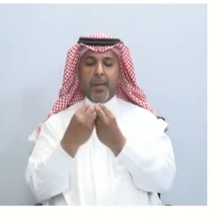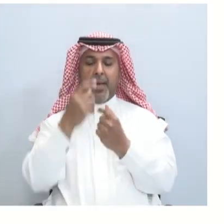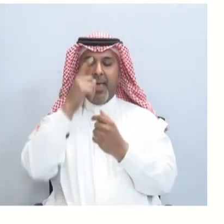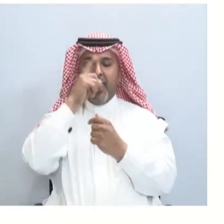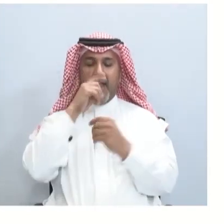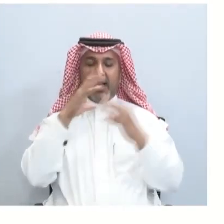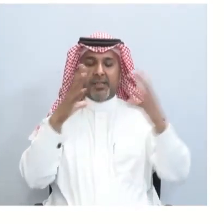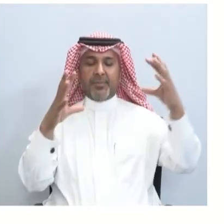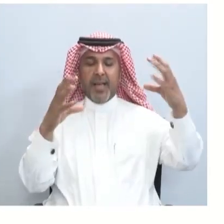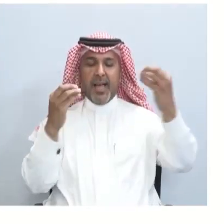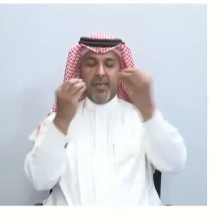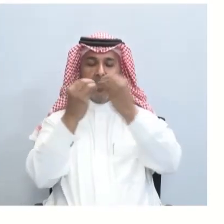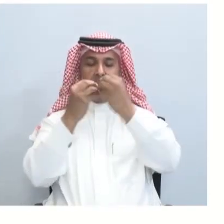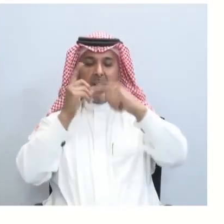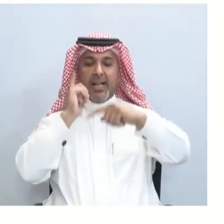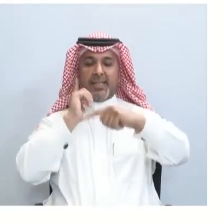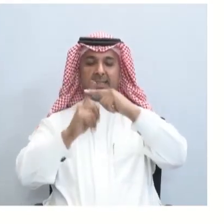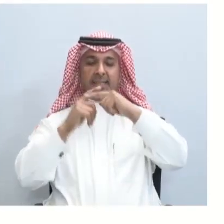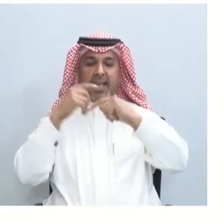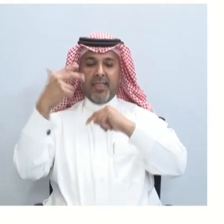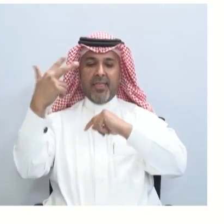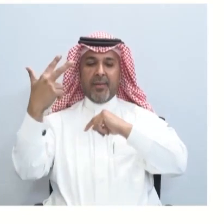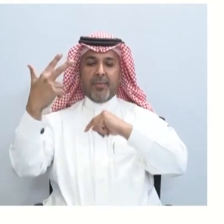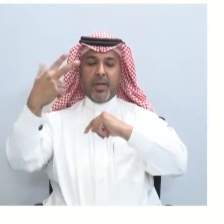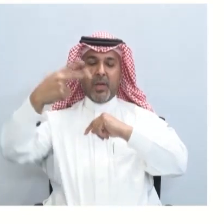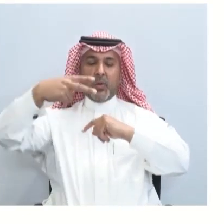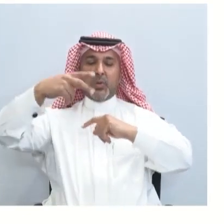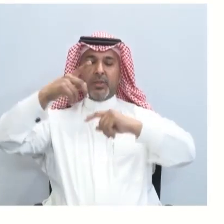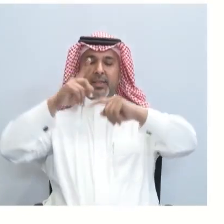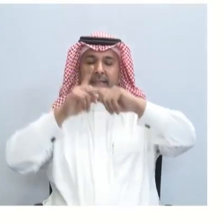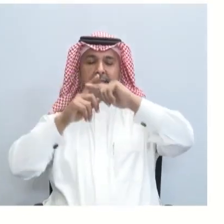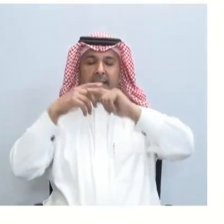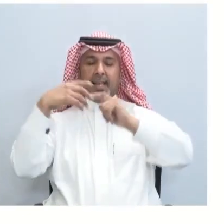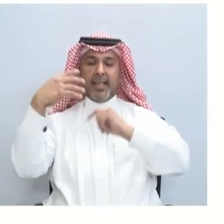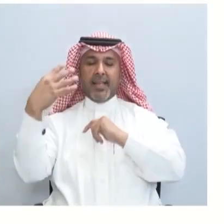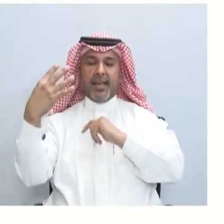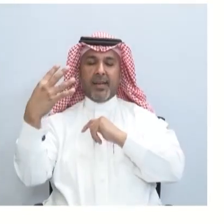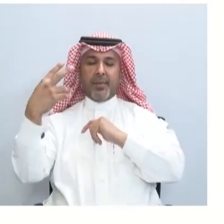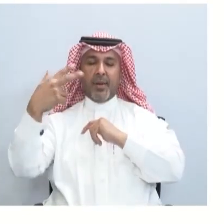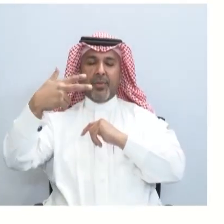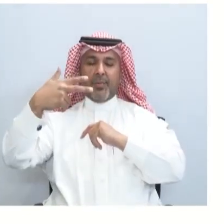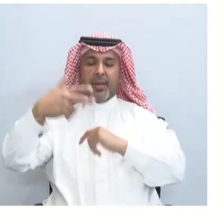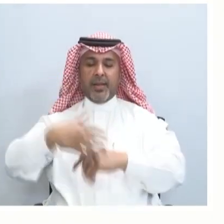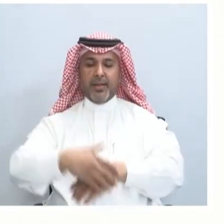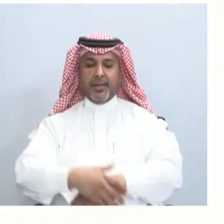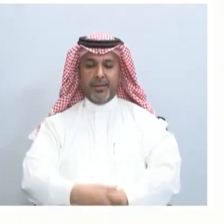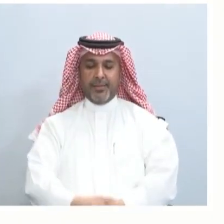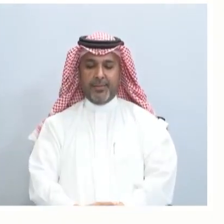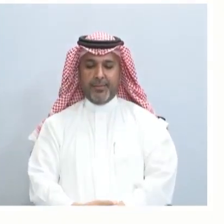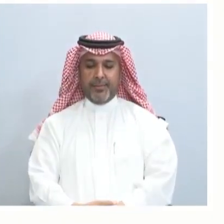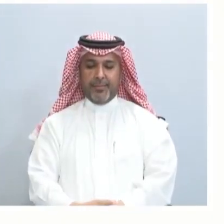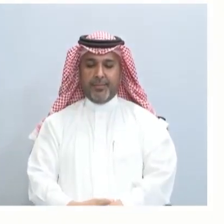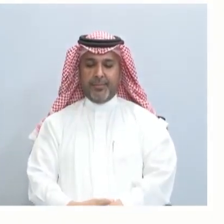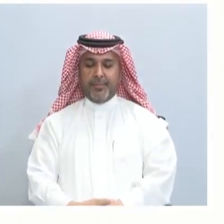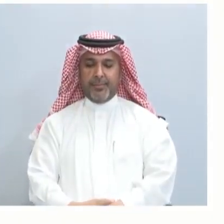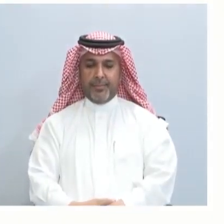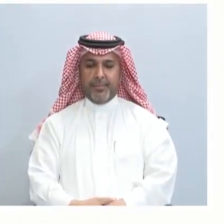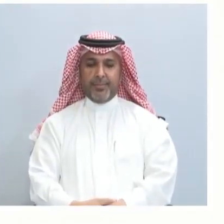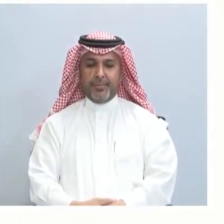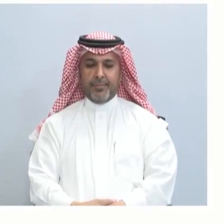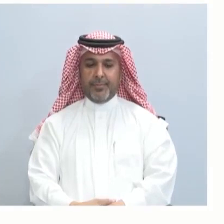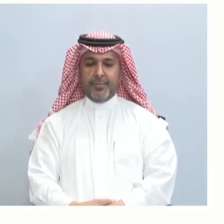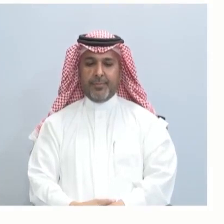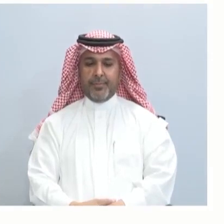المركب وهو يتالف للمستطيرين كما جزئناها نعم نوجد او نجمع مساحه الشكلين 28